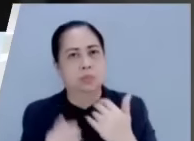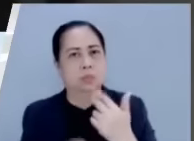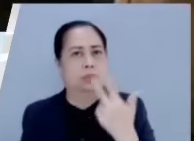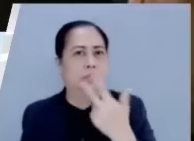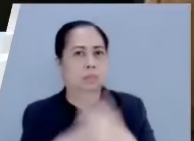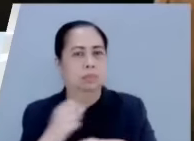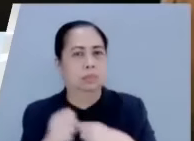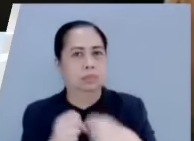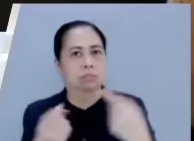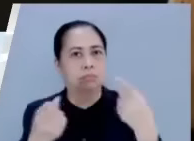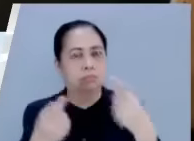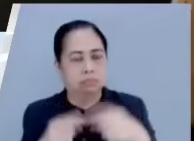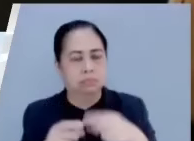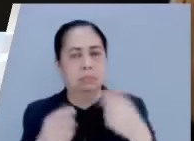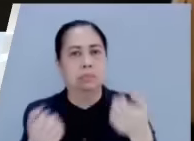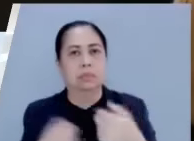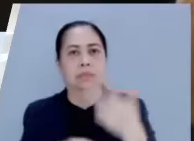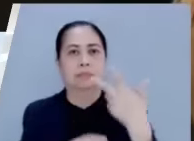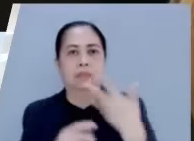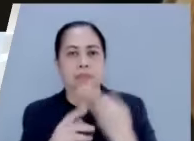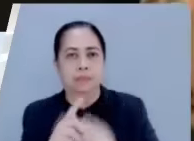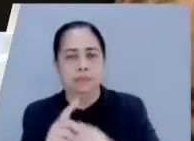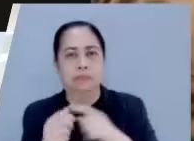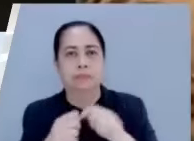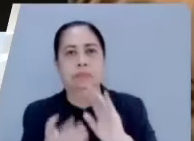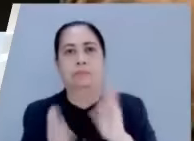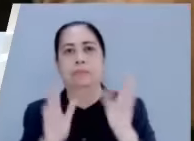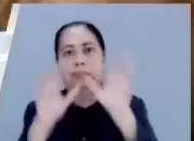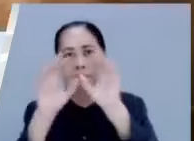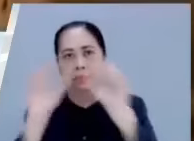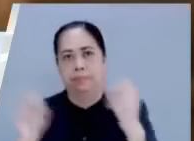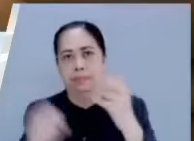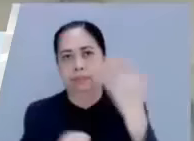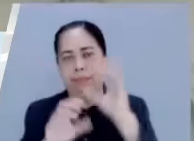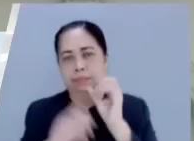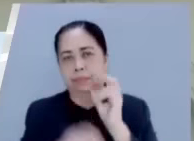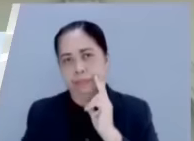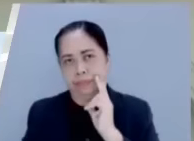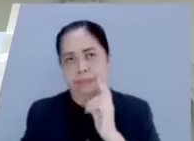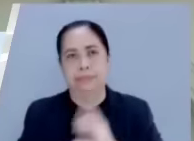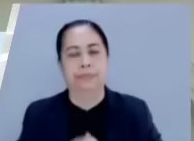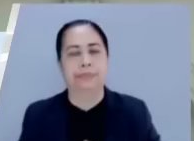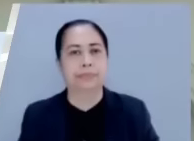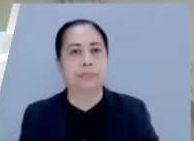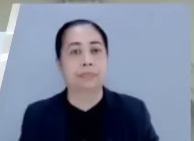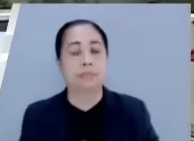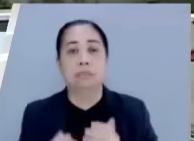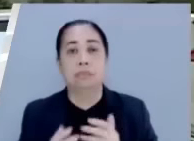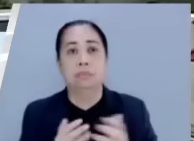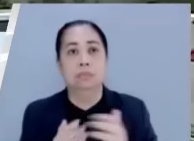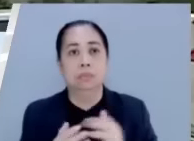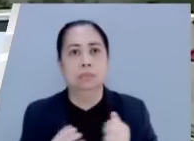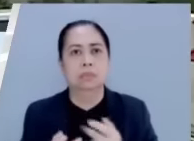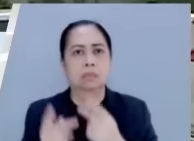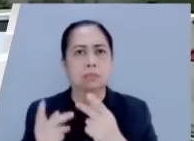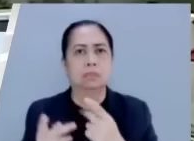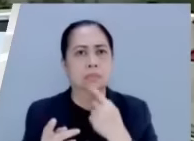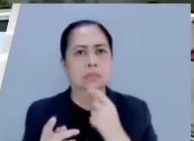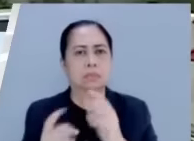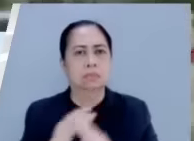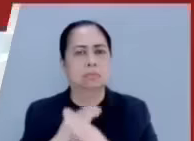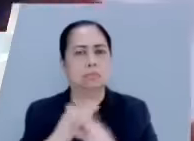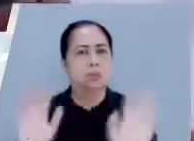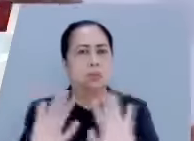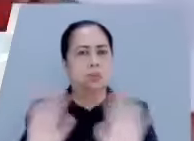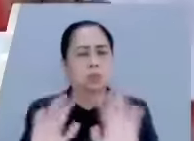nangyari. Ilang buwan matapos maupo sa pwesto si dating Pangulong Rodrigo Duterte sa kabilayan ng mga petisyon para harangin ito sa Korte